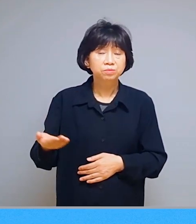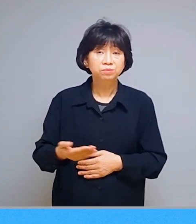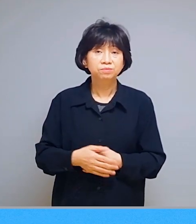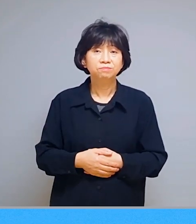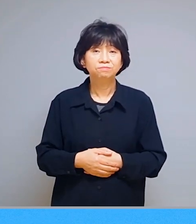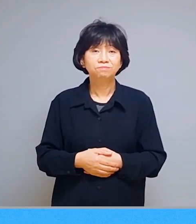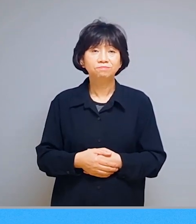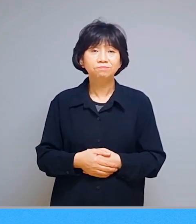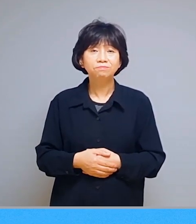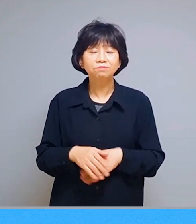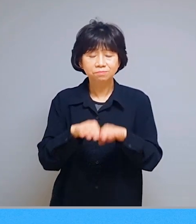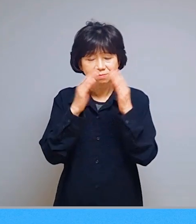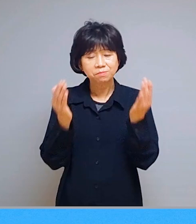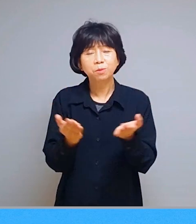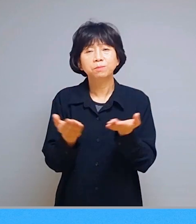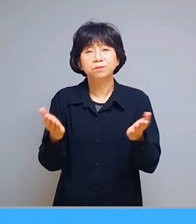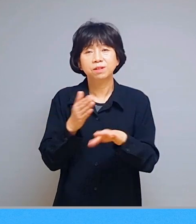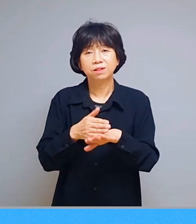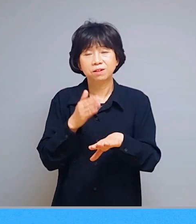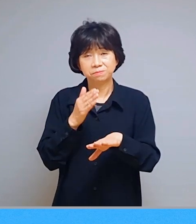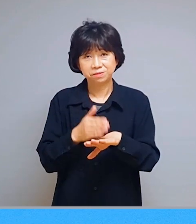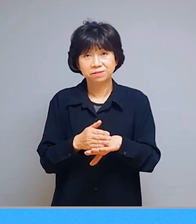들리십니까? 범사에 감사하라.